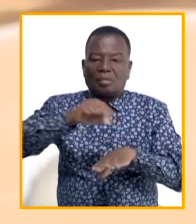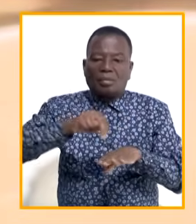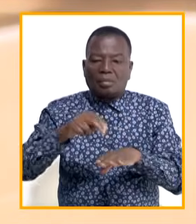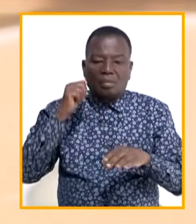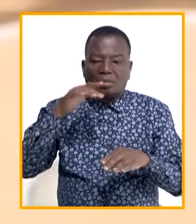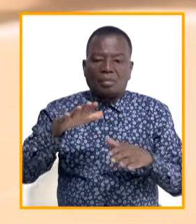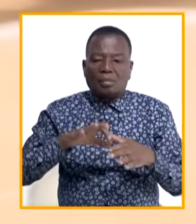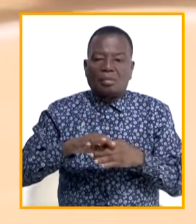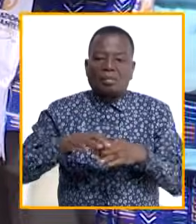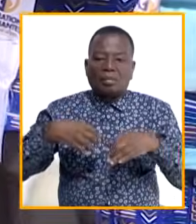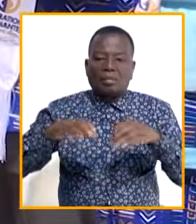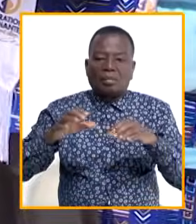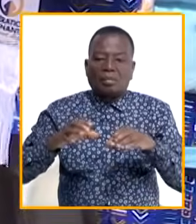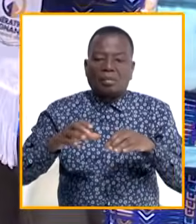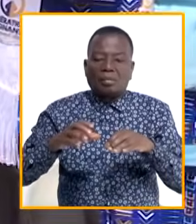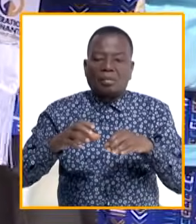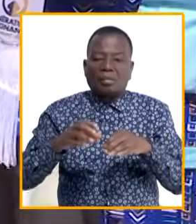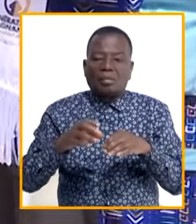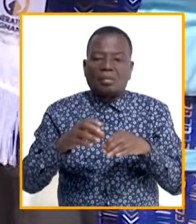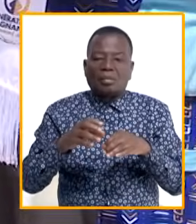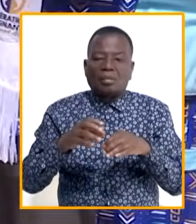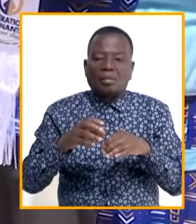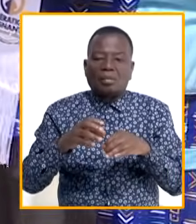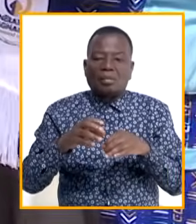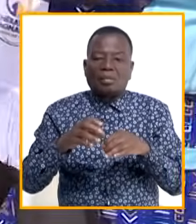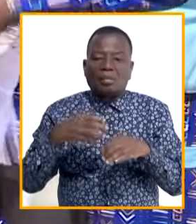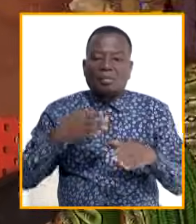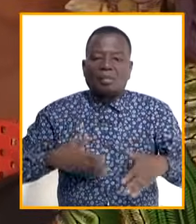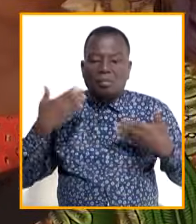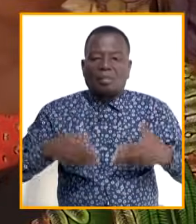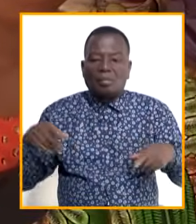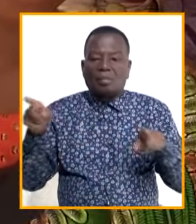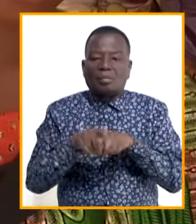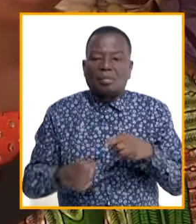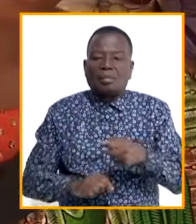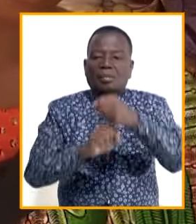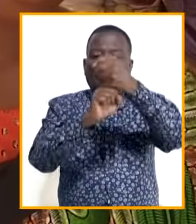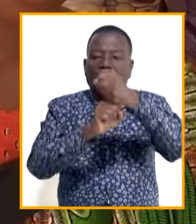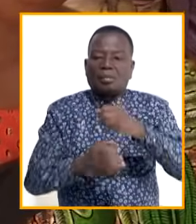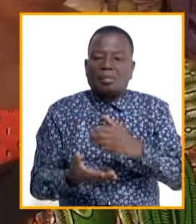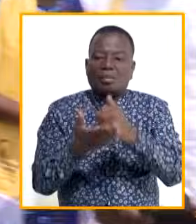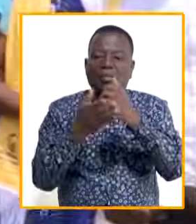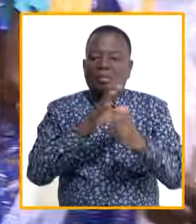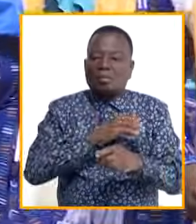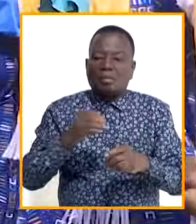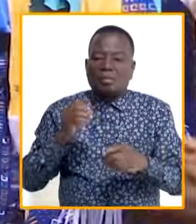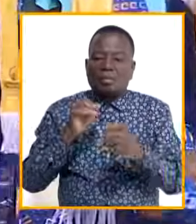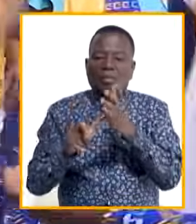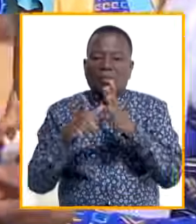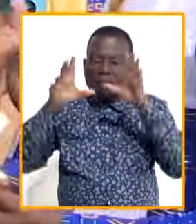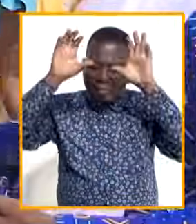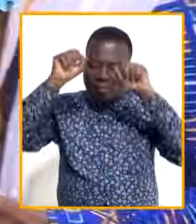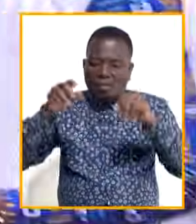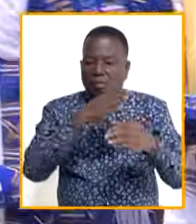des femmes du secteur commerce, Marie-Noëlle Kagonin-Goubo, se réjouit également du soutien et de l'appui continu du